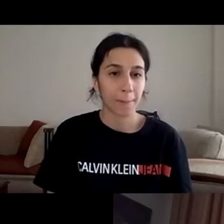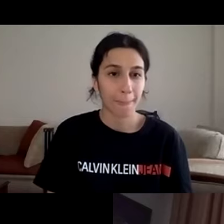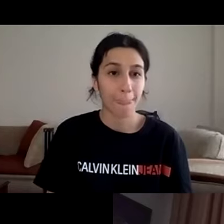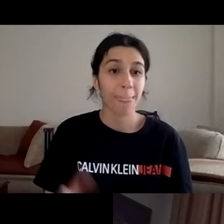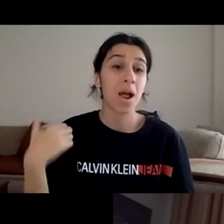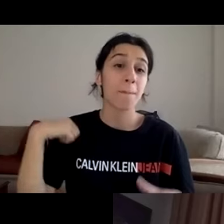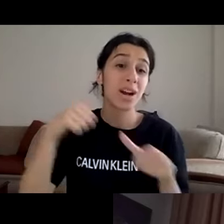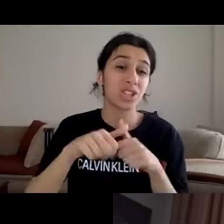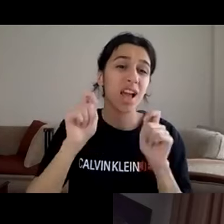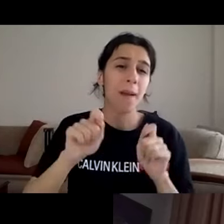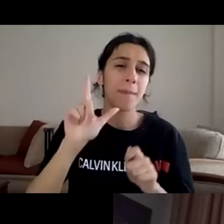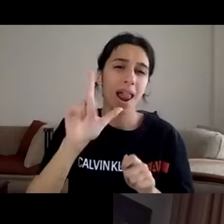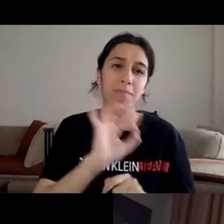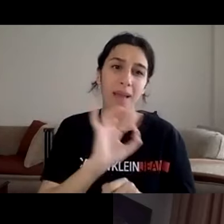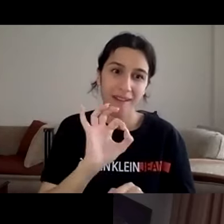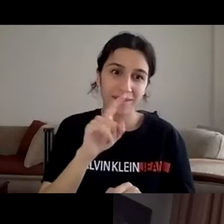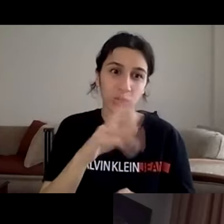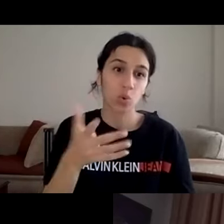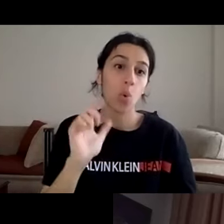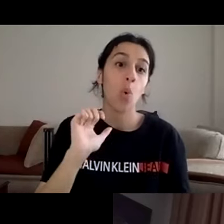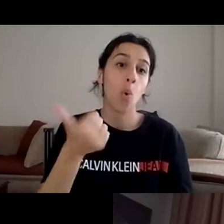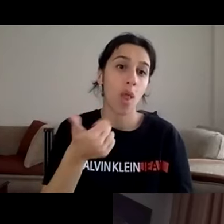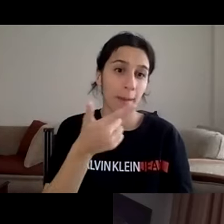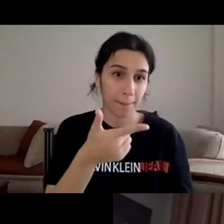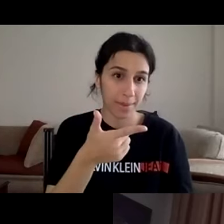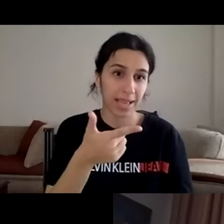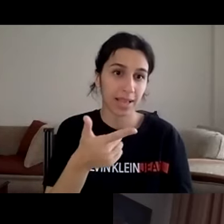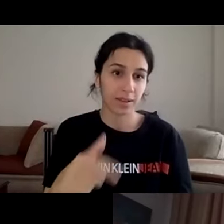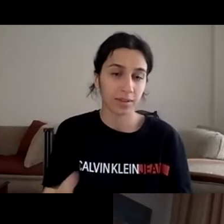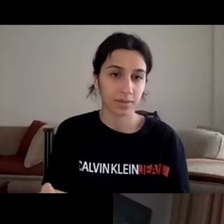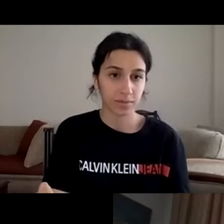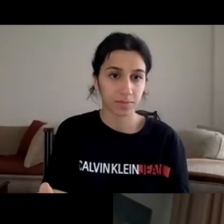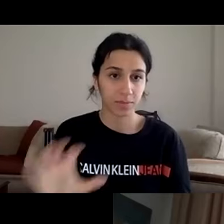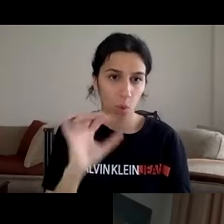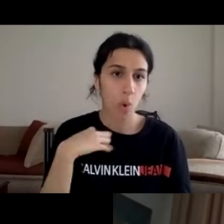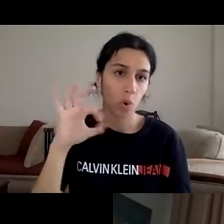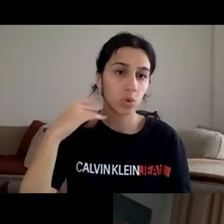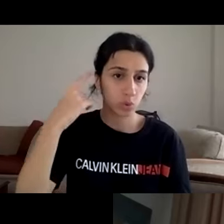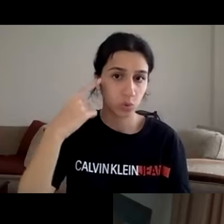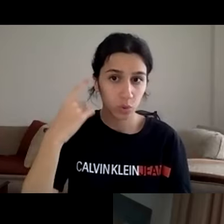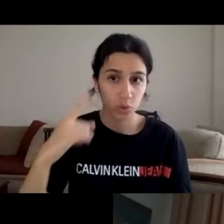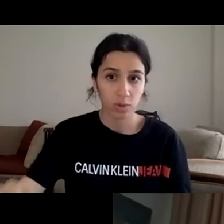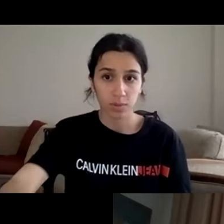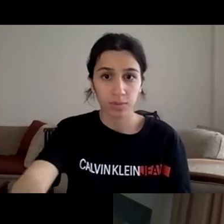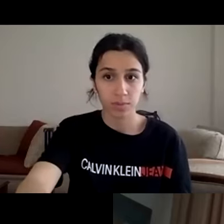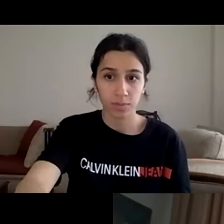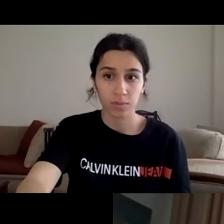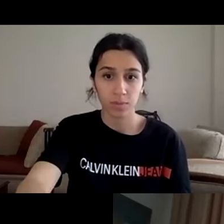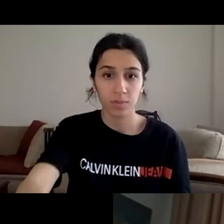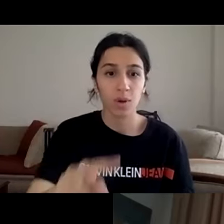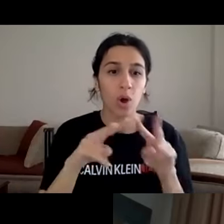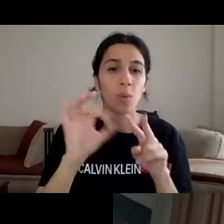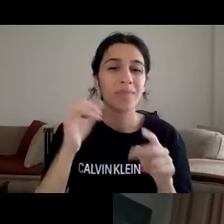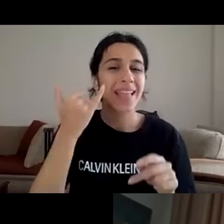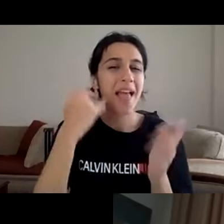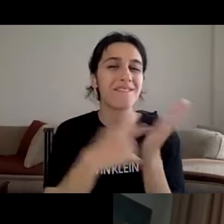gereken bir şey. Çok çok önemli, bu vurgulanması gereken bir şey diye düşünüyorum. Mobil erişilebilirlik